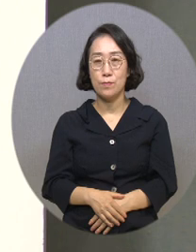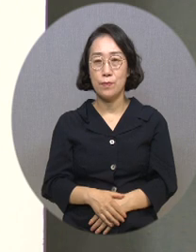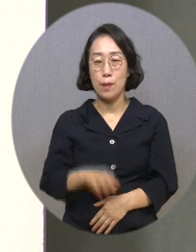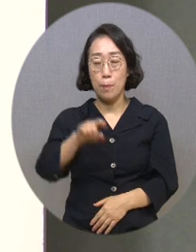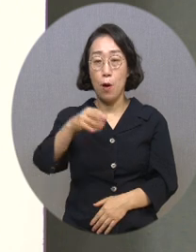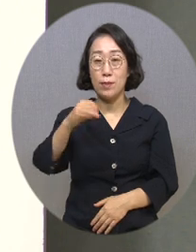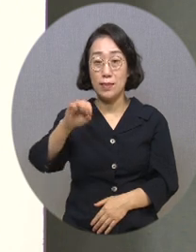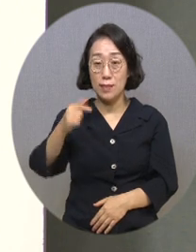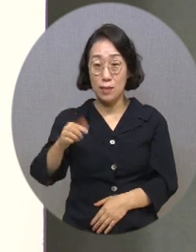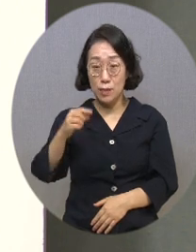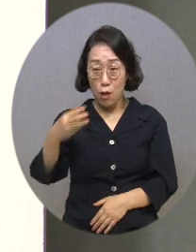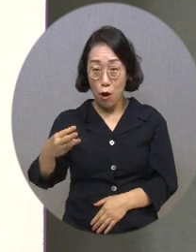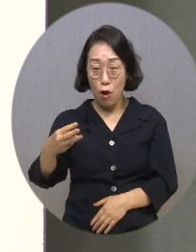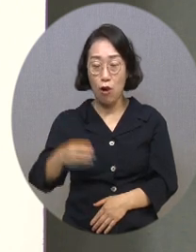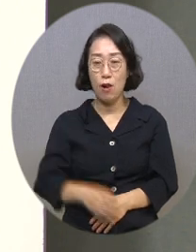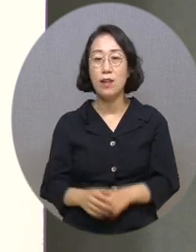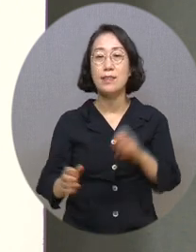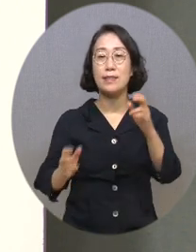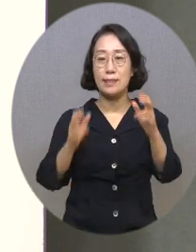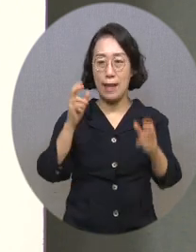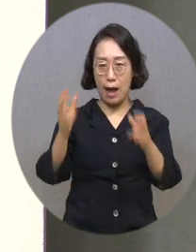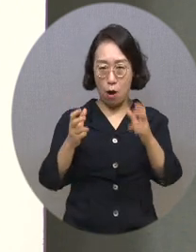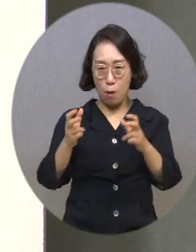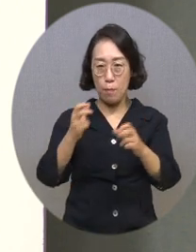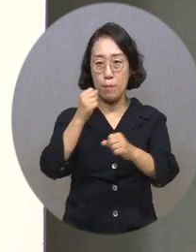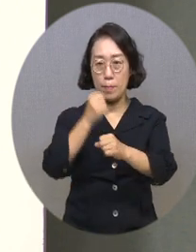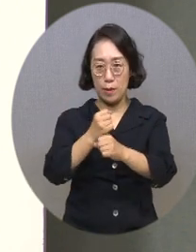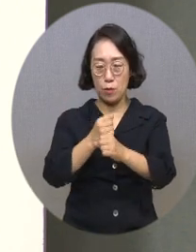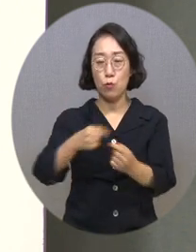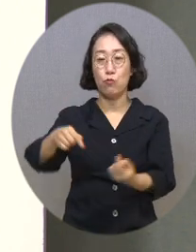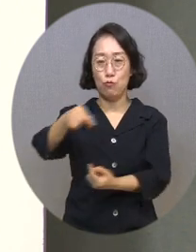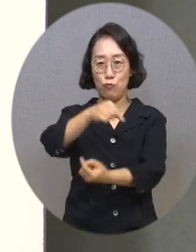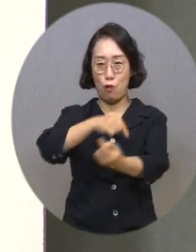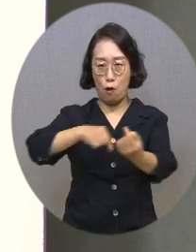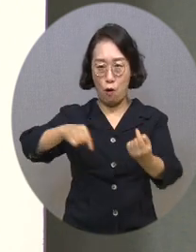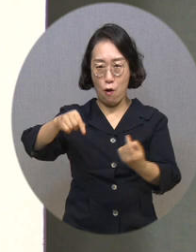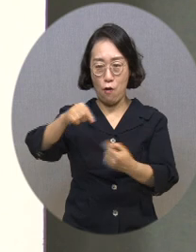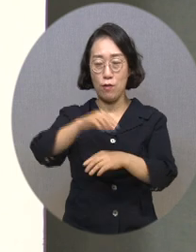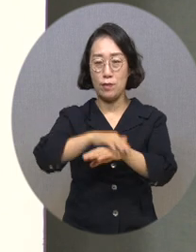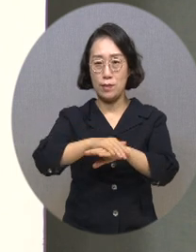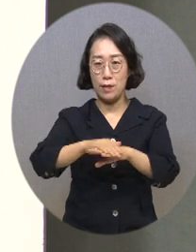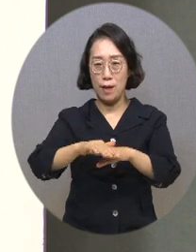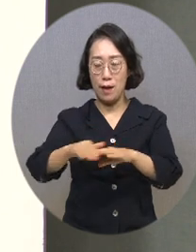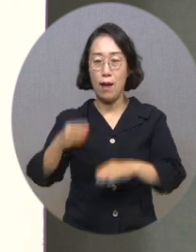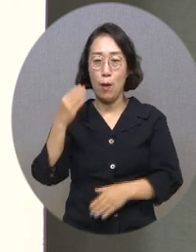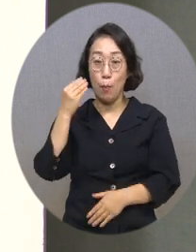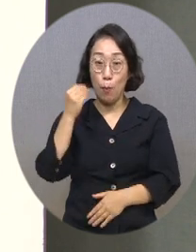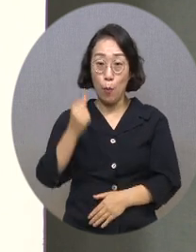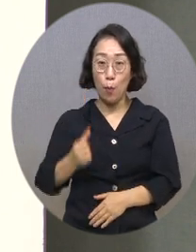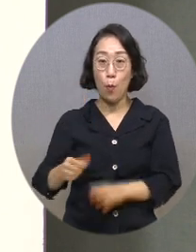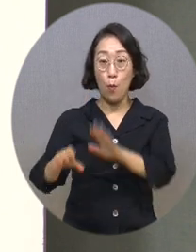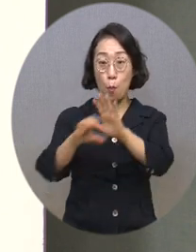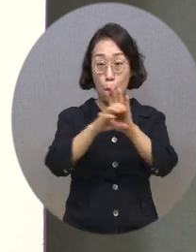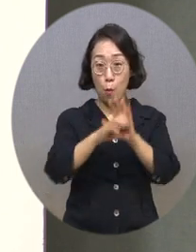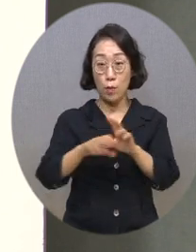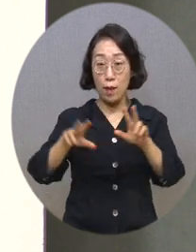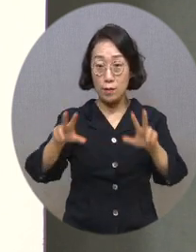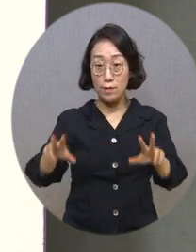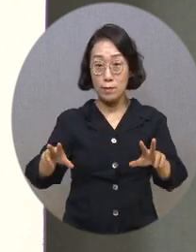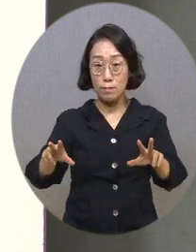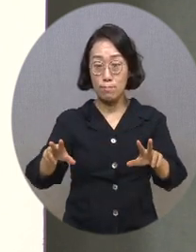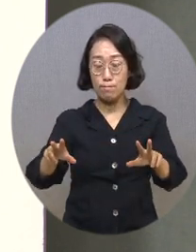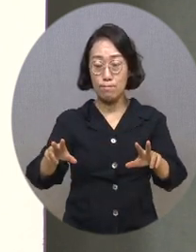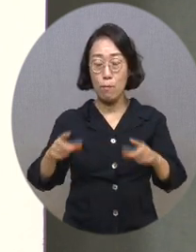퍼스널 브랜딩 사업을 벌여서 아주 짭짤하게 코로나 시대에도